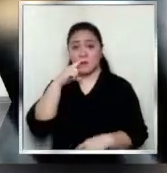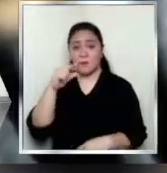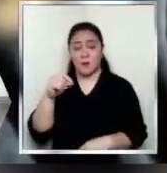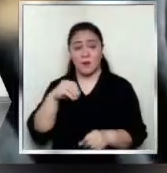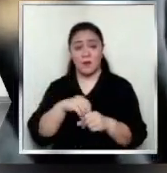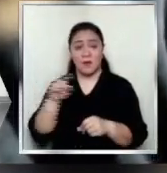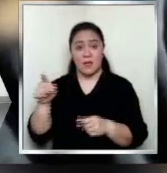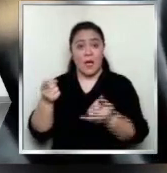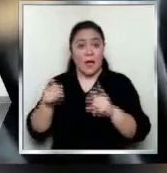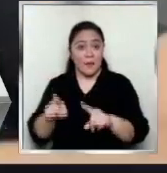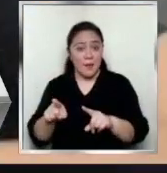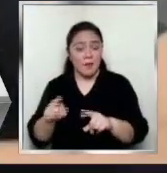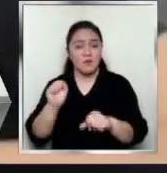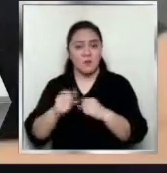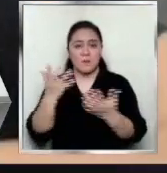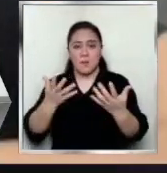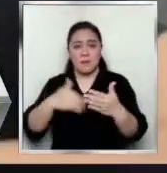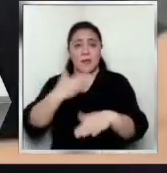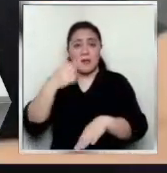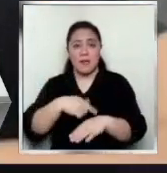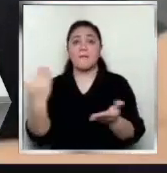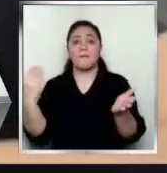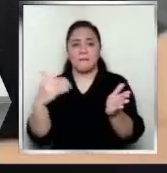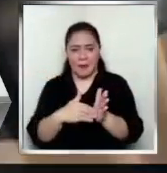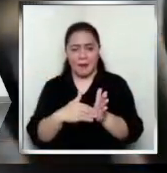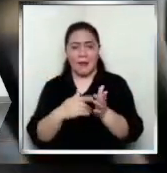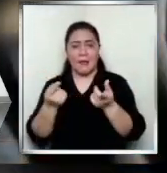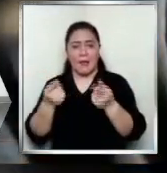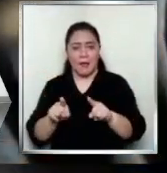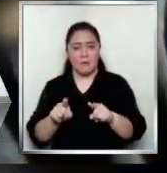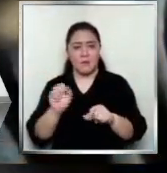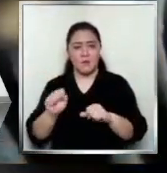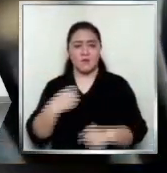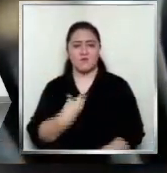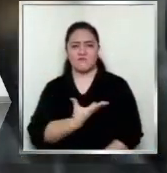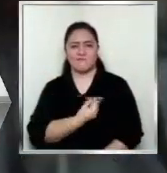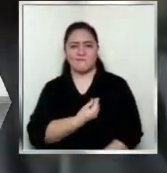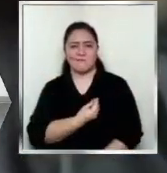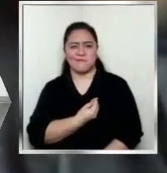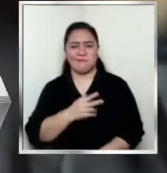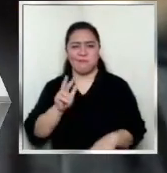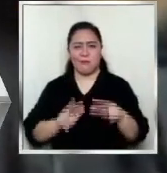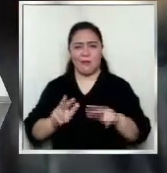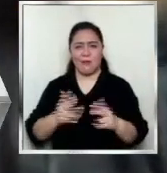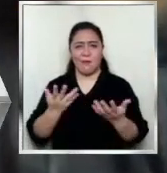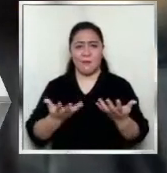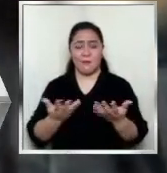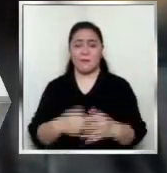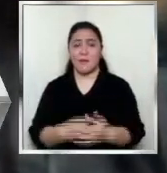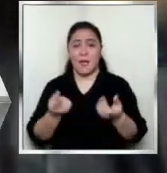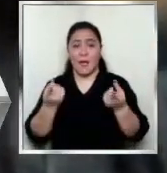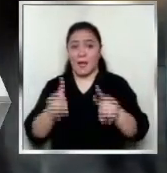ganitong scenario. Then, yun po yung nagbibigay sa akin ng takot. Paano po kung mag-isa na lang ako? We could have just,